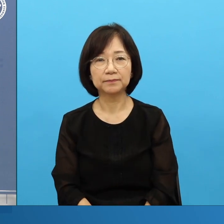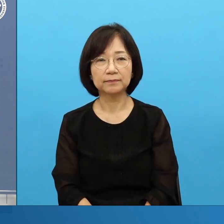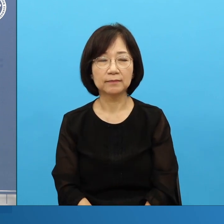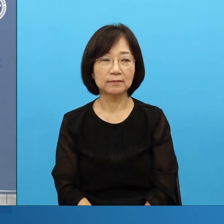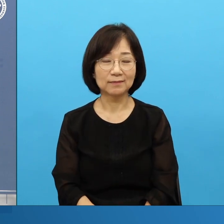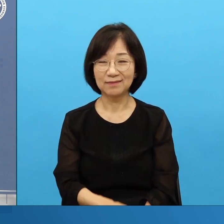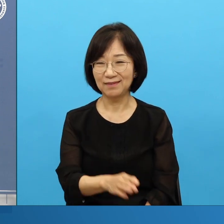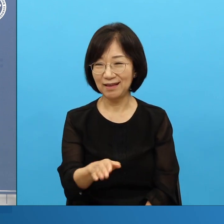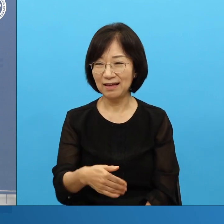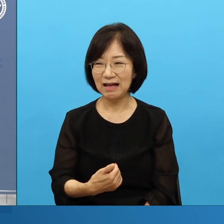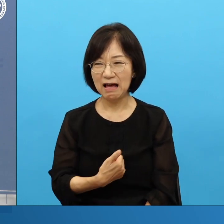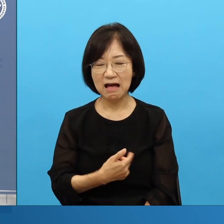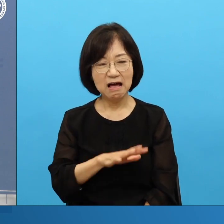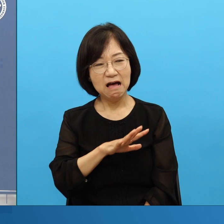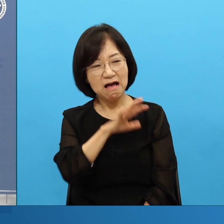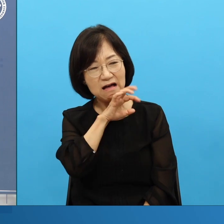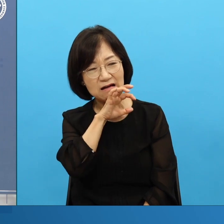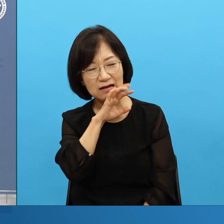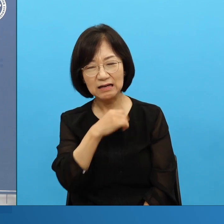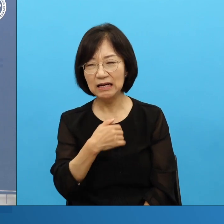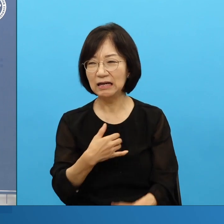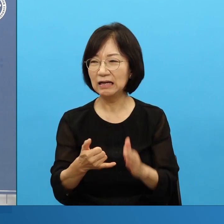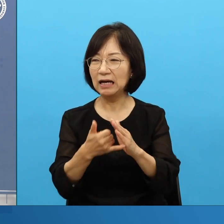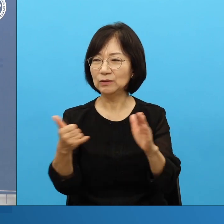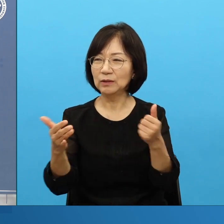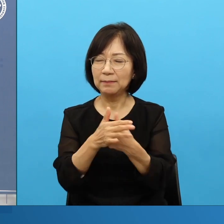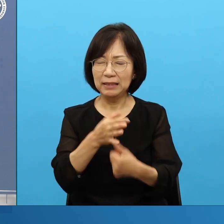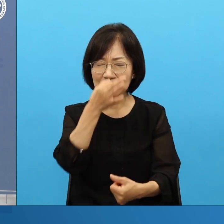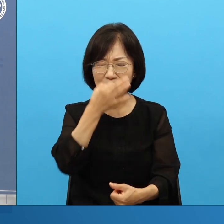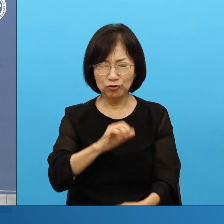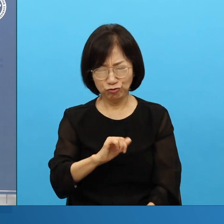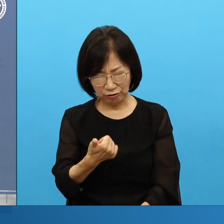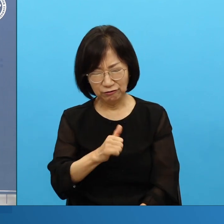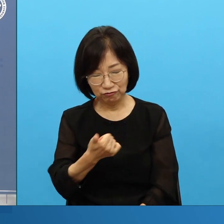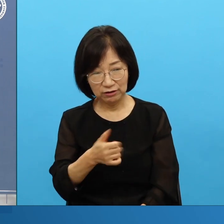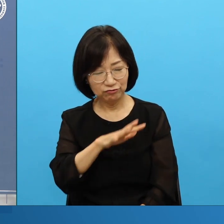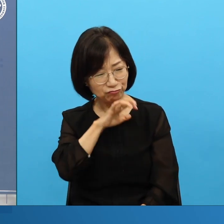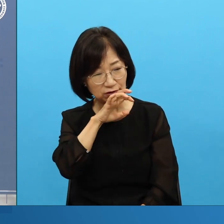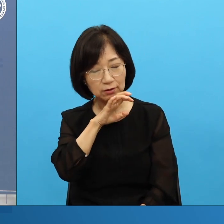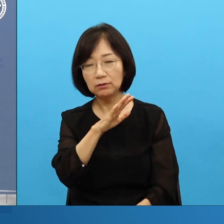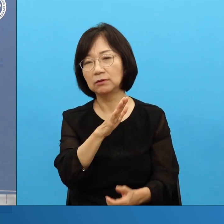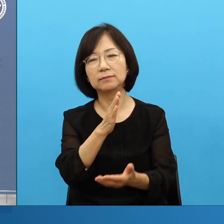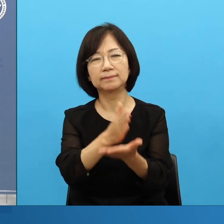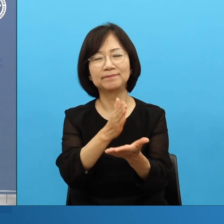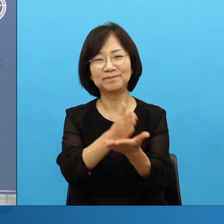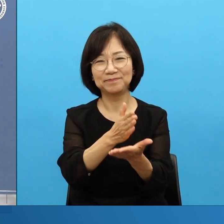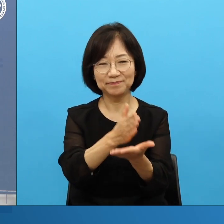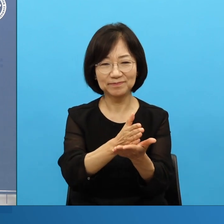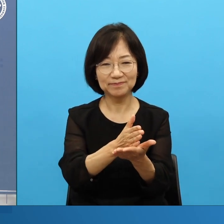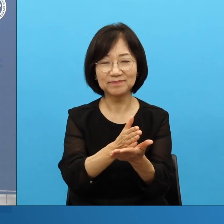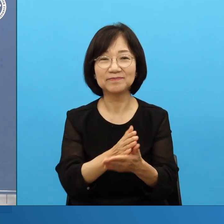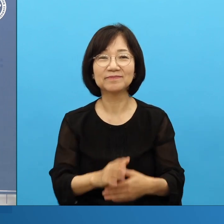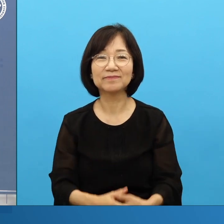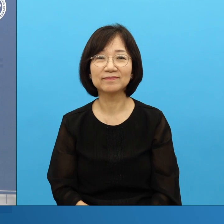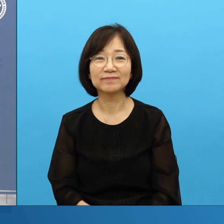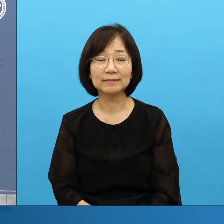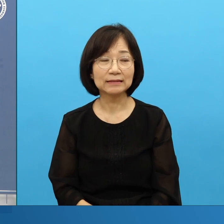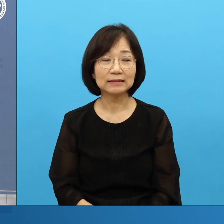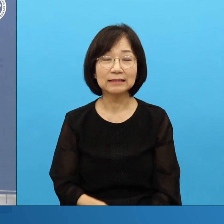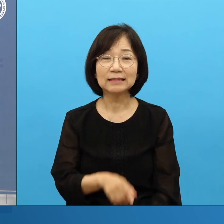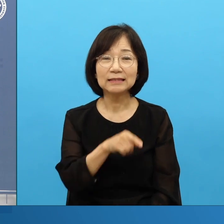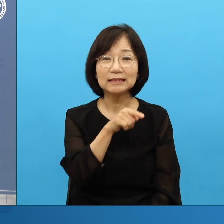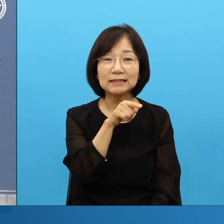못 살겠다 이런 사람도 있을 겁니다. Stop making excuses. Some people say, "Oh, I can't live because of my family." 그 가족을 살릴